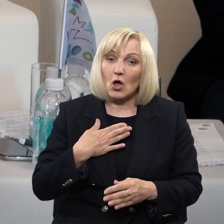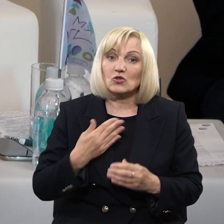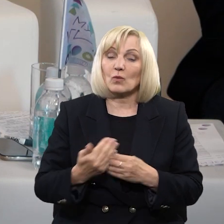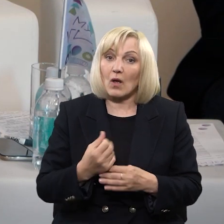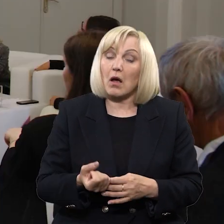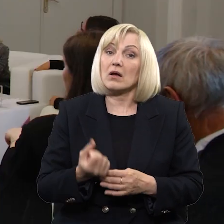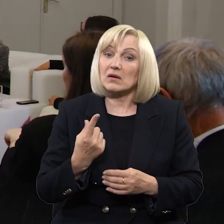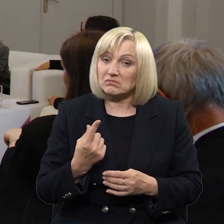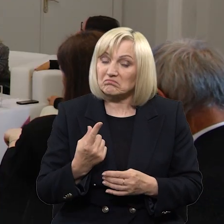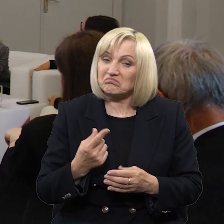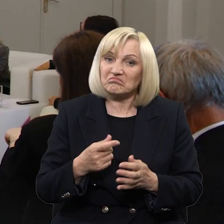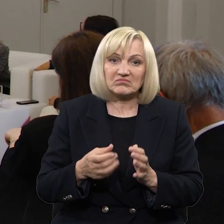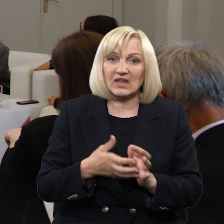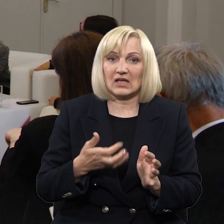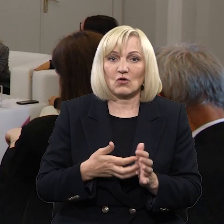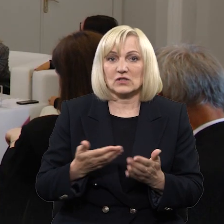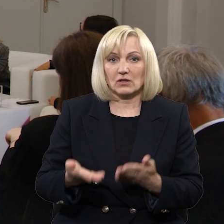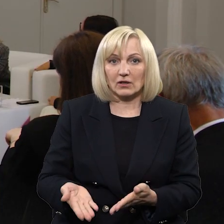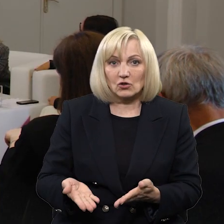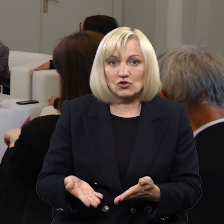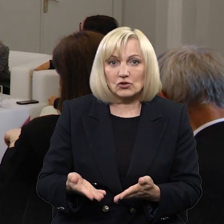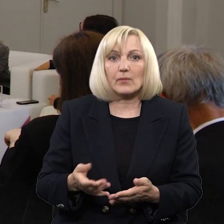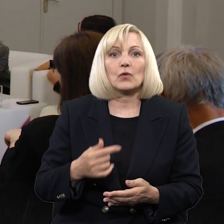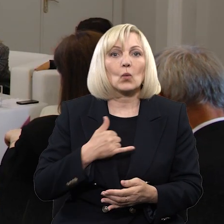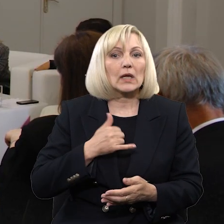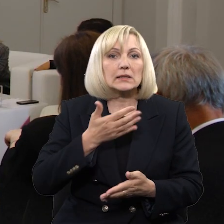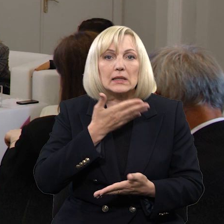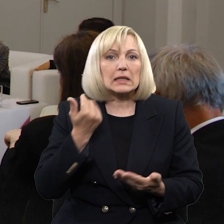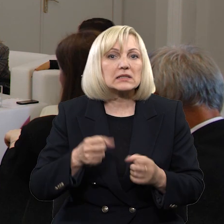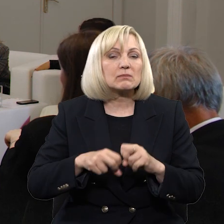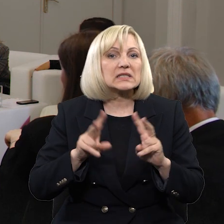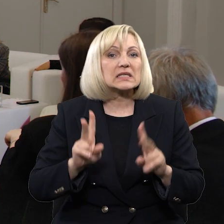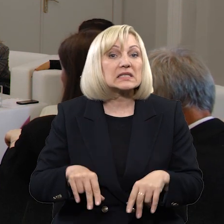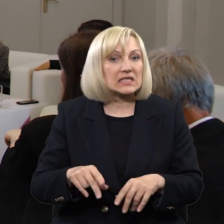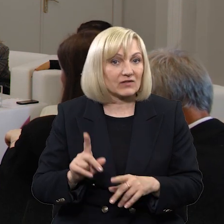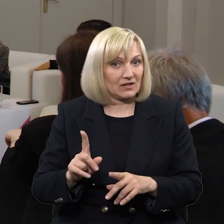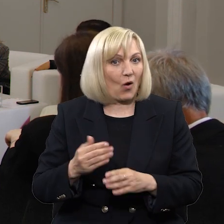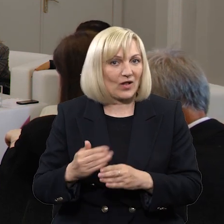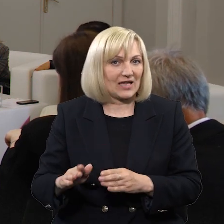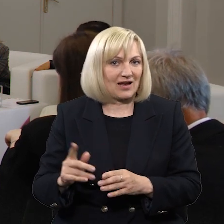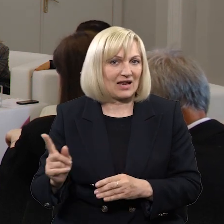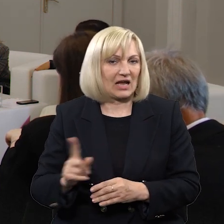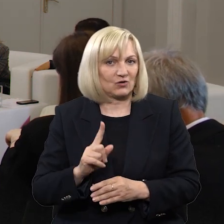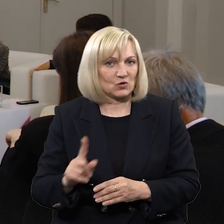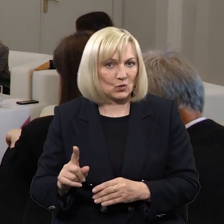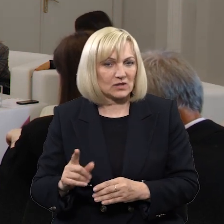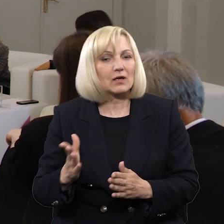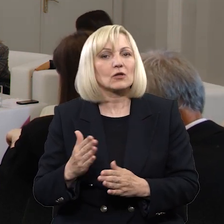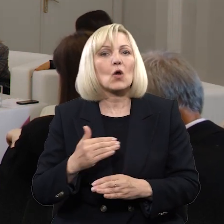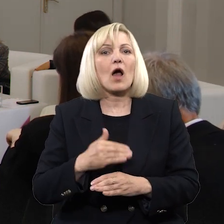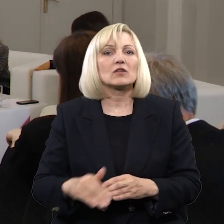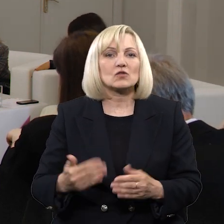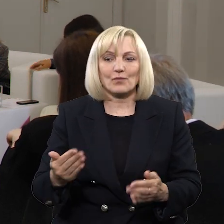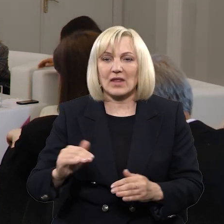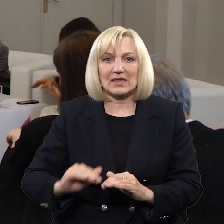гостям как оказывается все-таки этого недостаточно у нас нет специализированной экскурсии пока которые